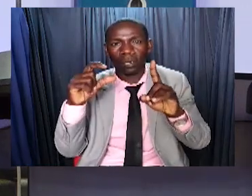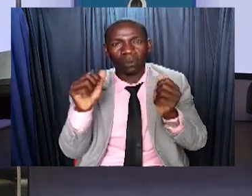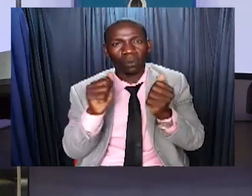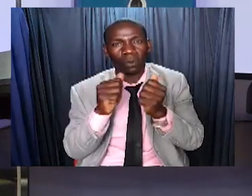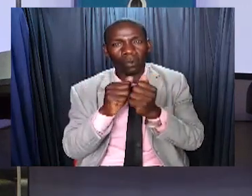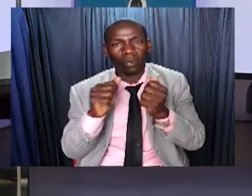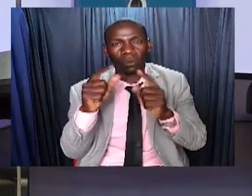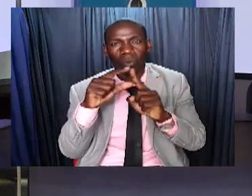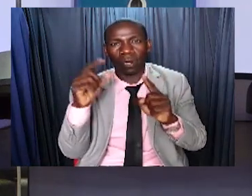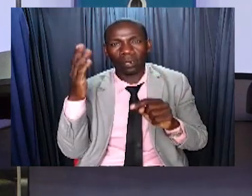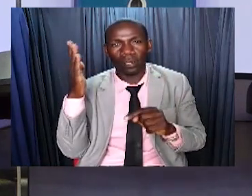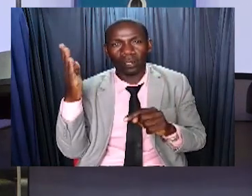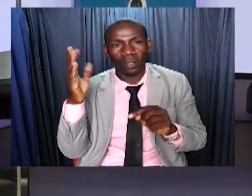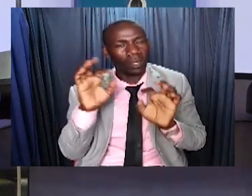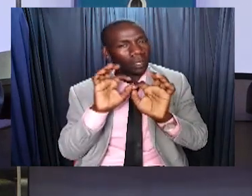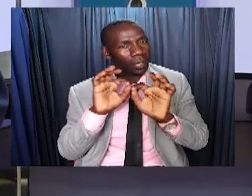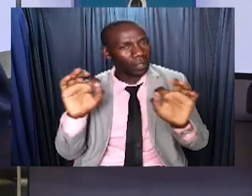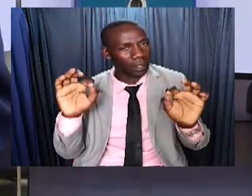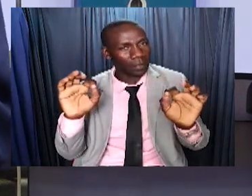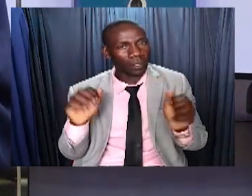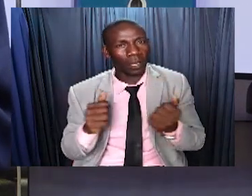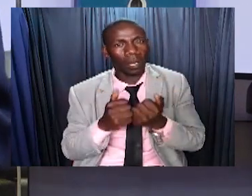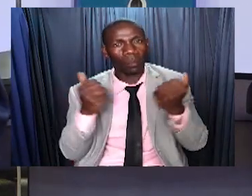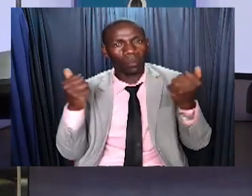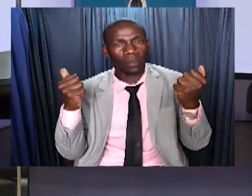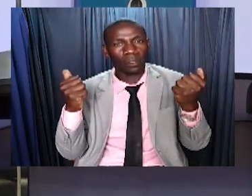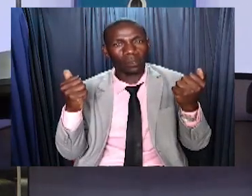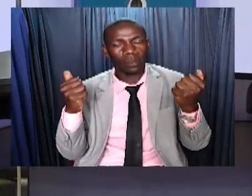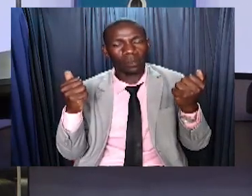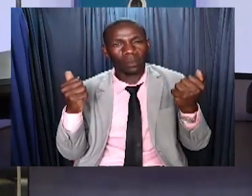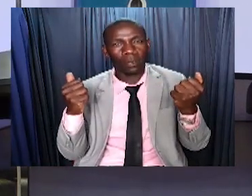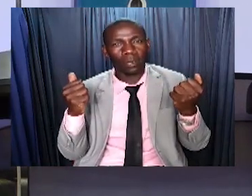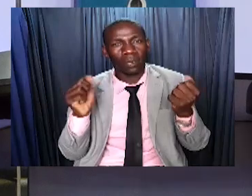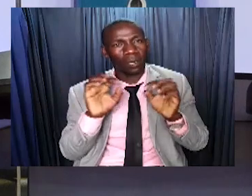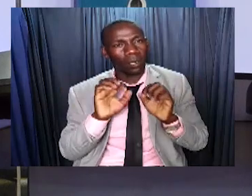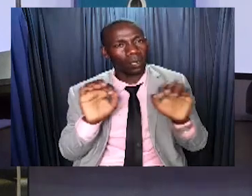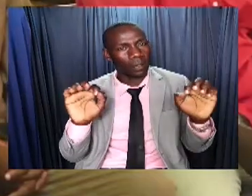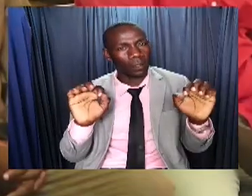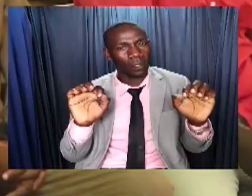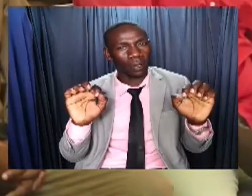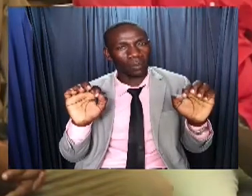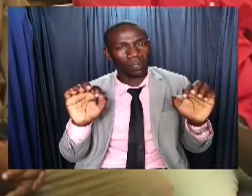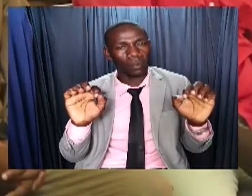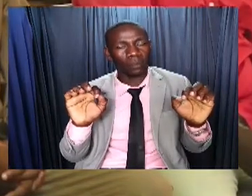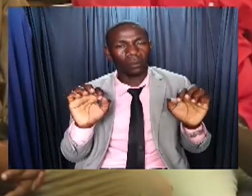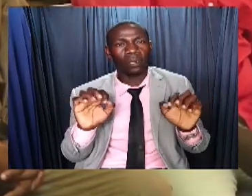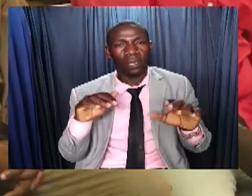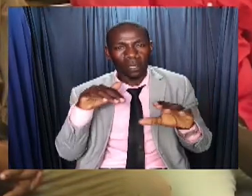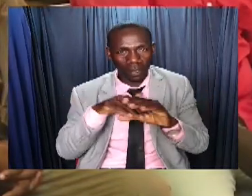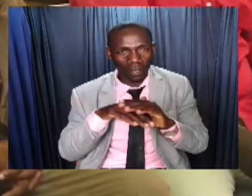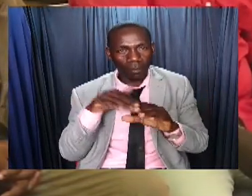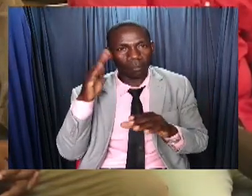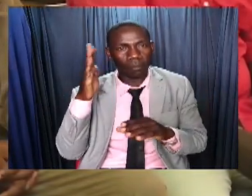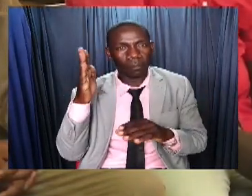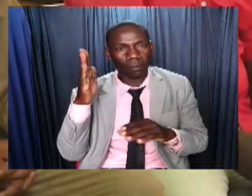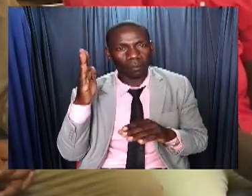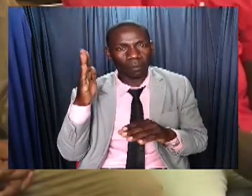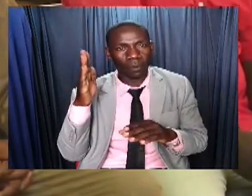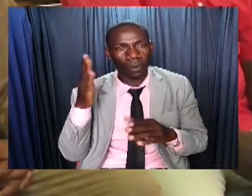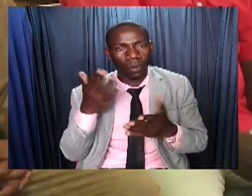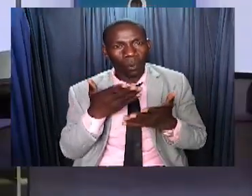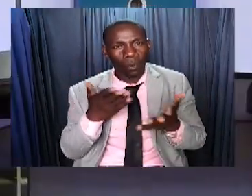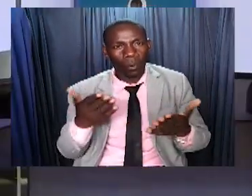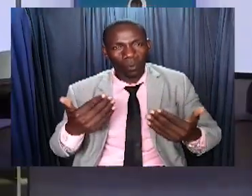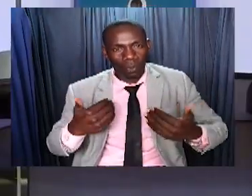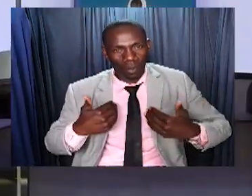pasipo yeye. And without him. Hakikufanyika chochote. Nothing was done. Kilichofanyika. Nothing was done. Ndani yake. In him. Ndimo